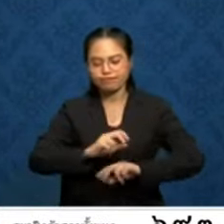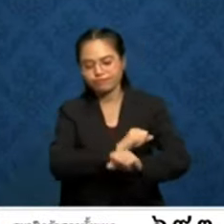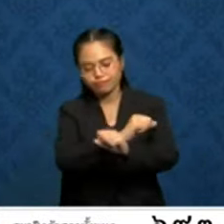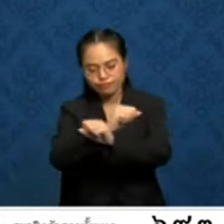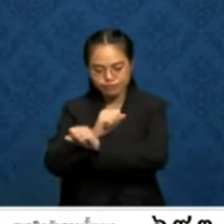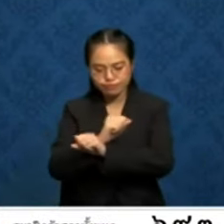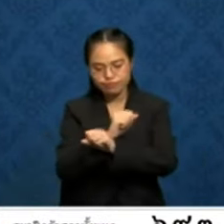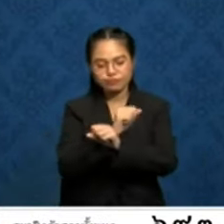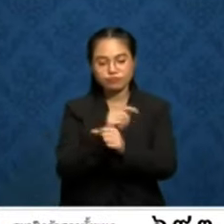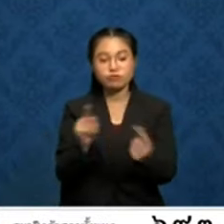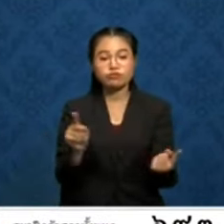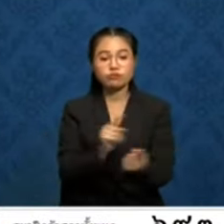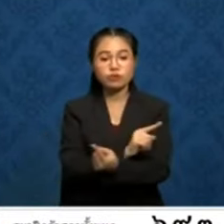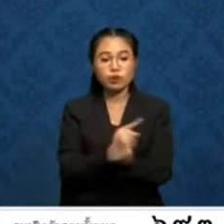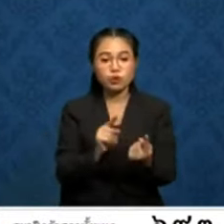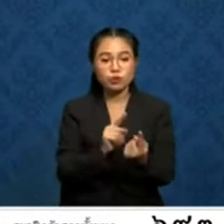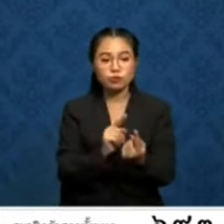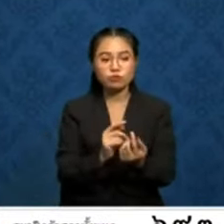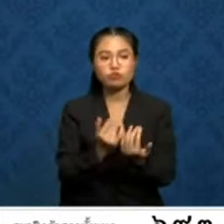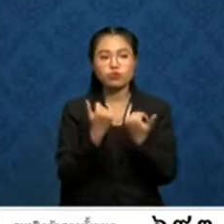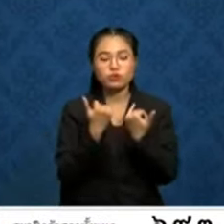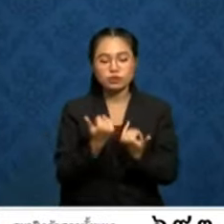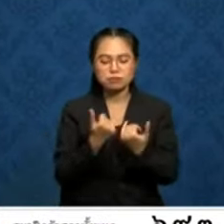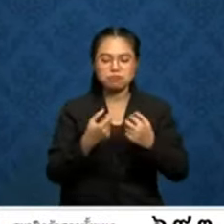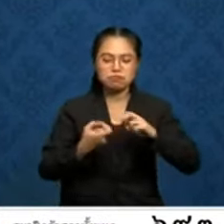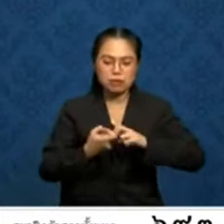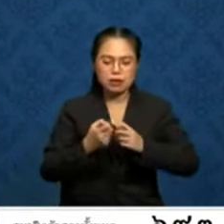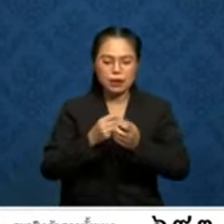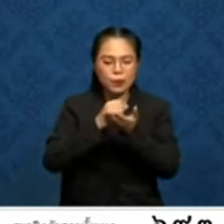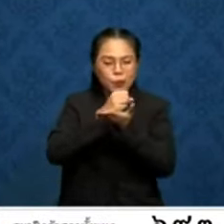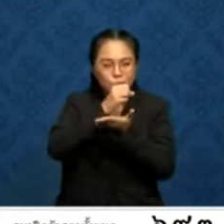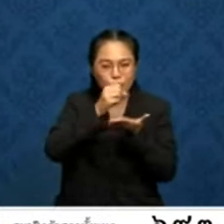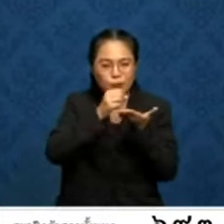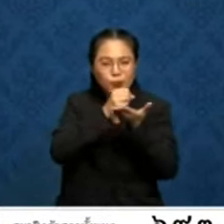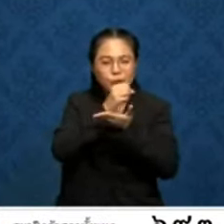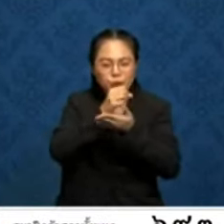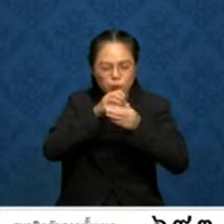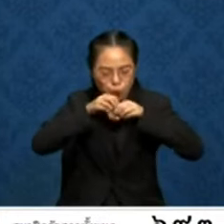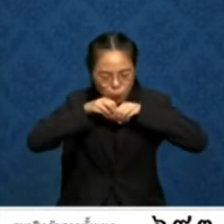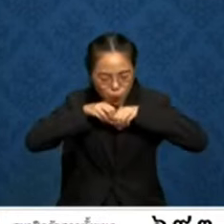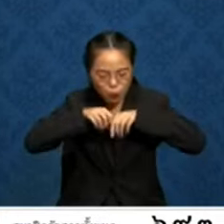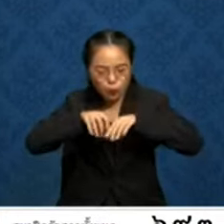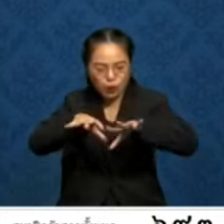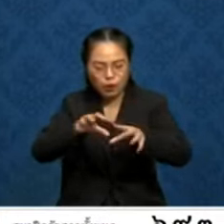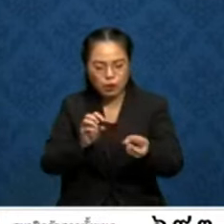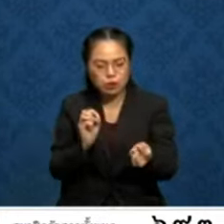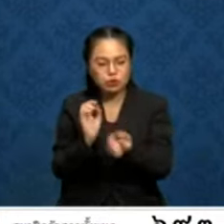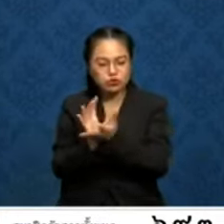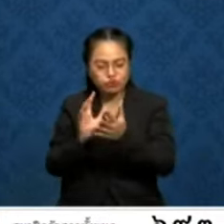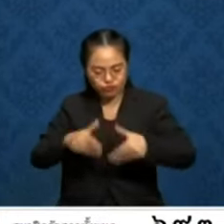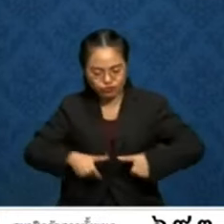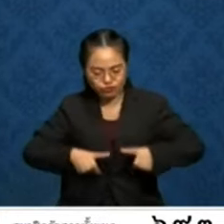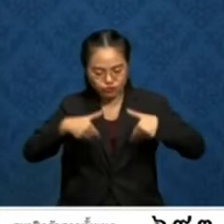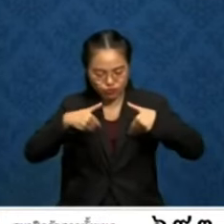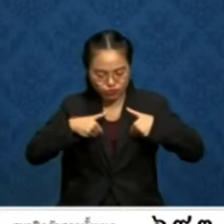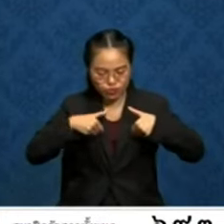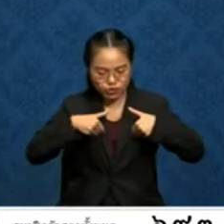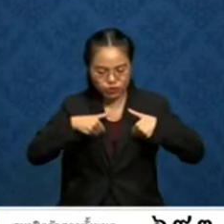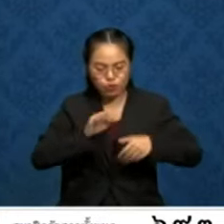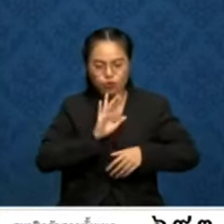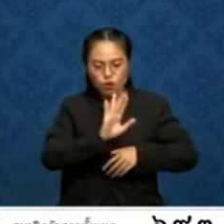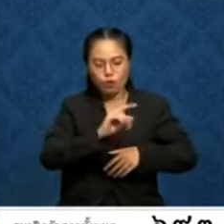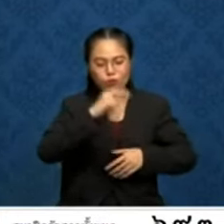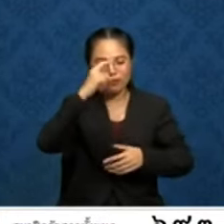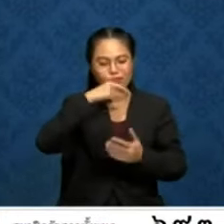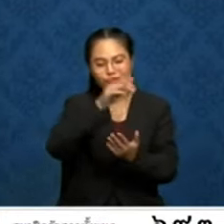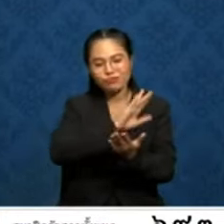ถูกคุกคามจากการแพร่ระบาดของยาเสพติดที่บั่นทอนคุณภาพชีวิตเศรษฐกิจและความมั่นคงของประเท